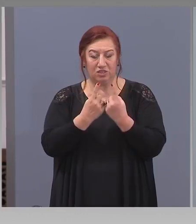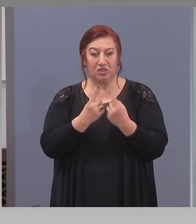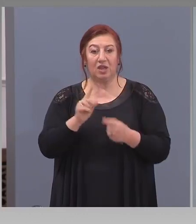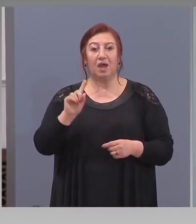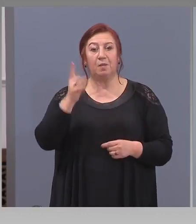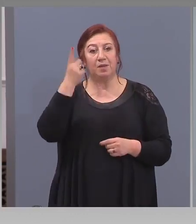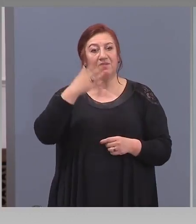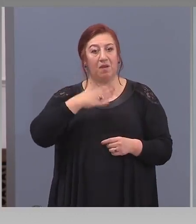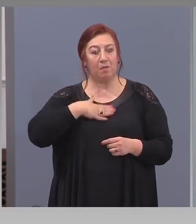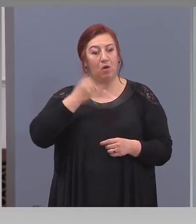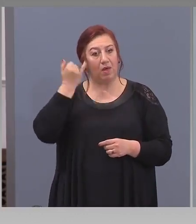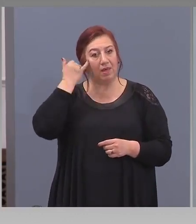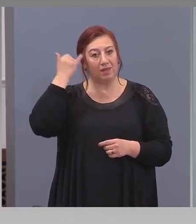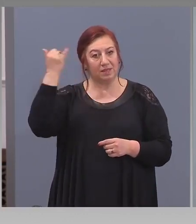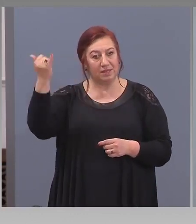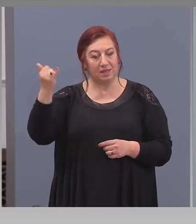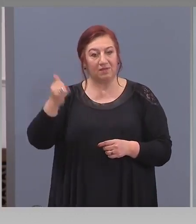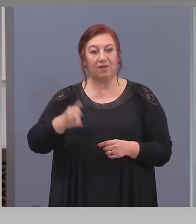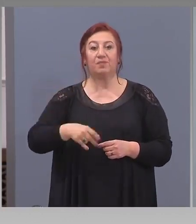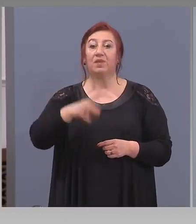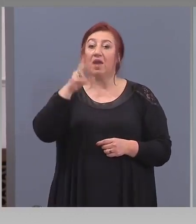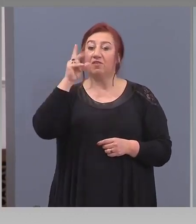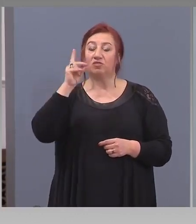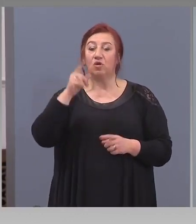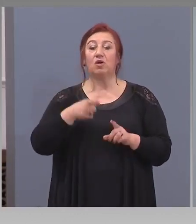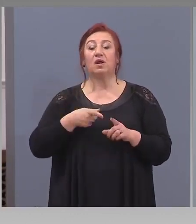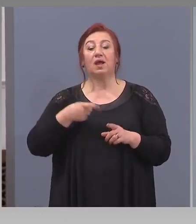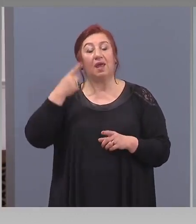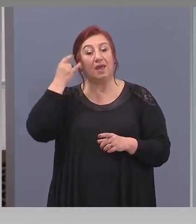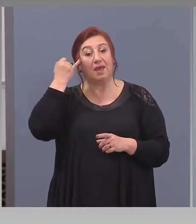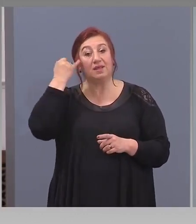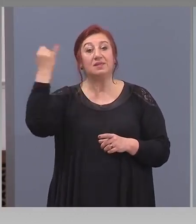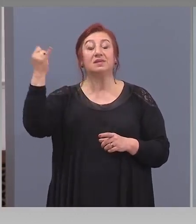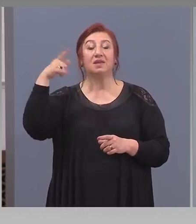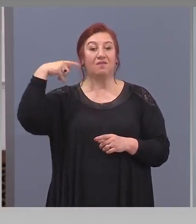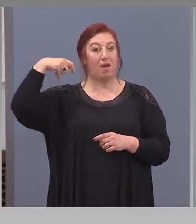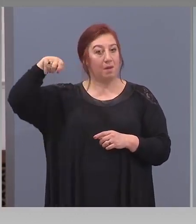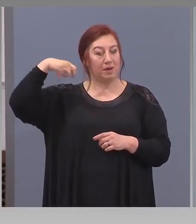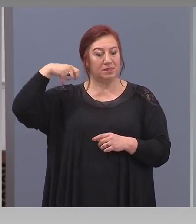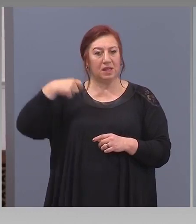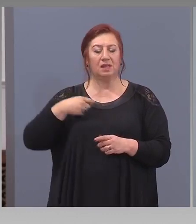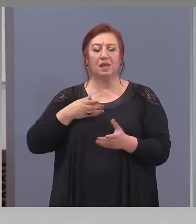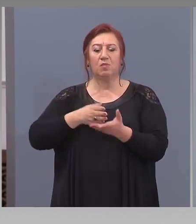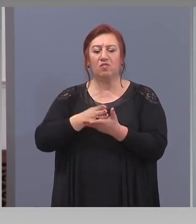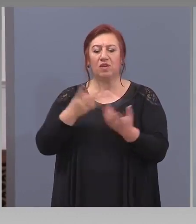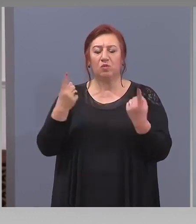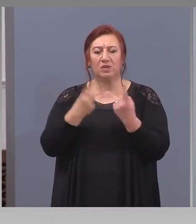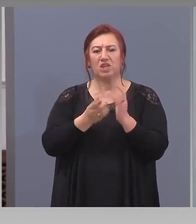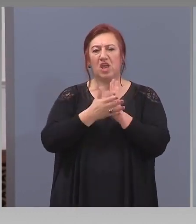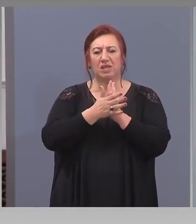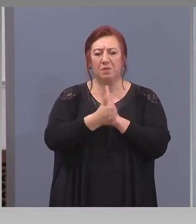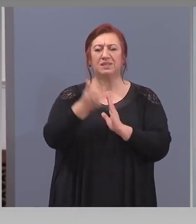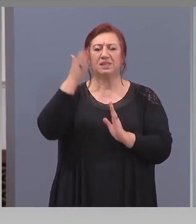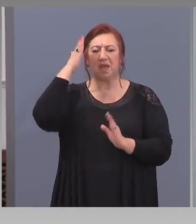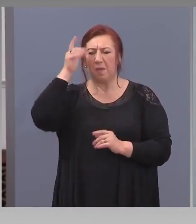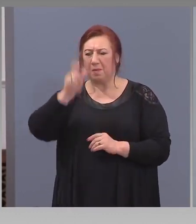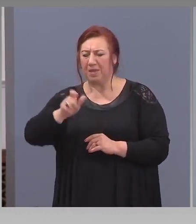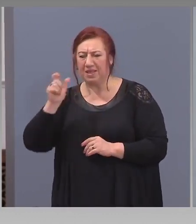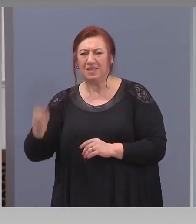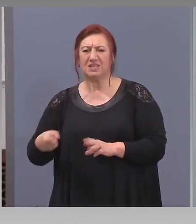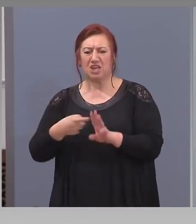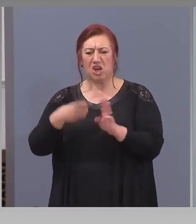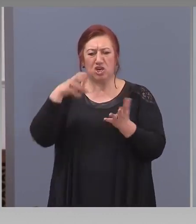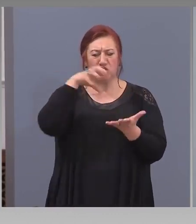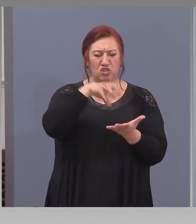моя инициатива, втората по инициатива на президента Радев, с експерти, министри, щаб,